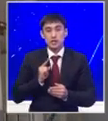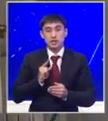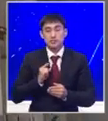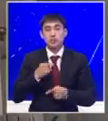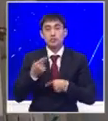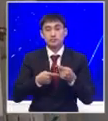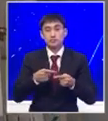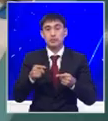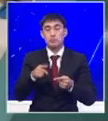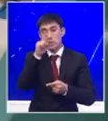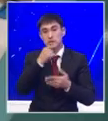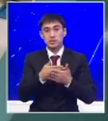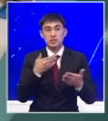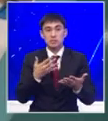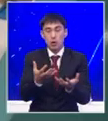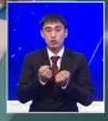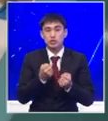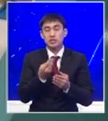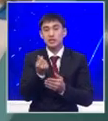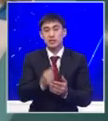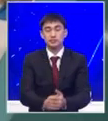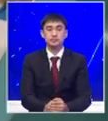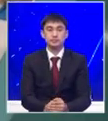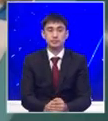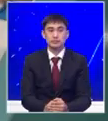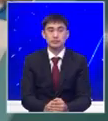оправдались месяц назад Они получили